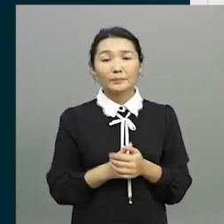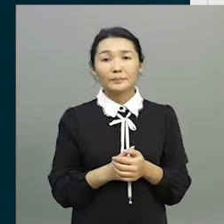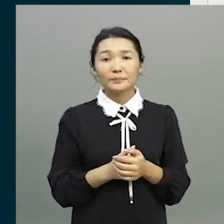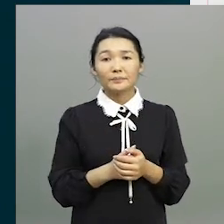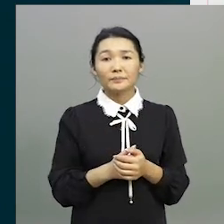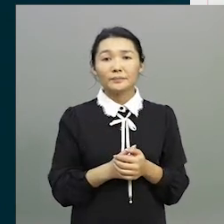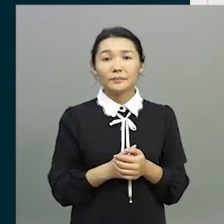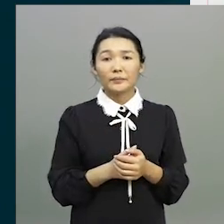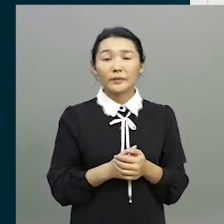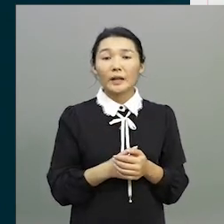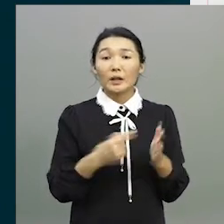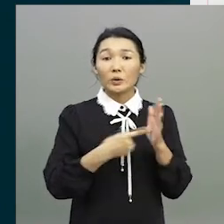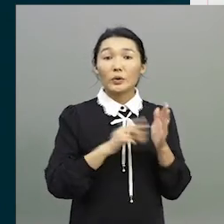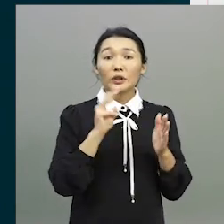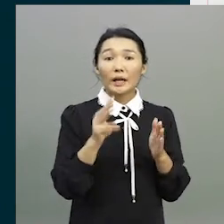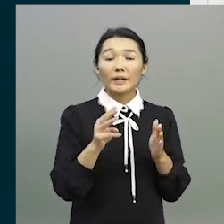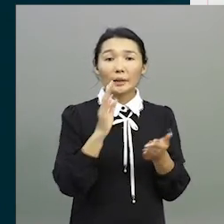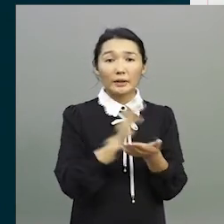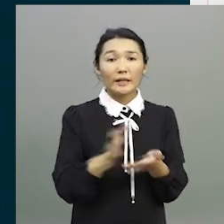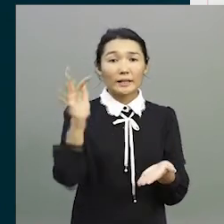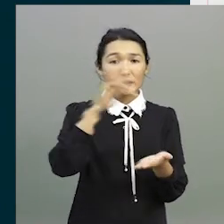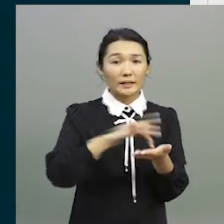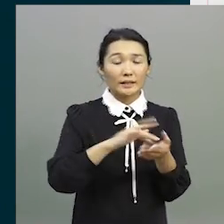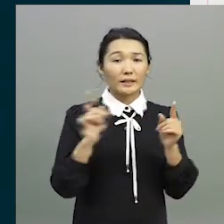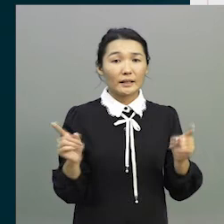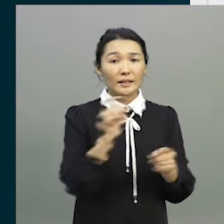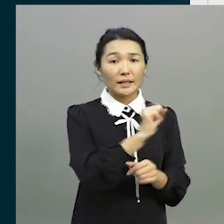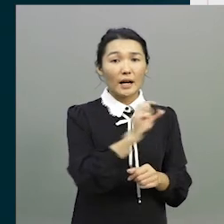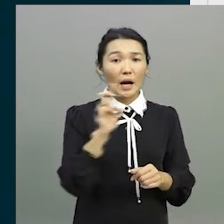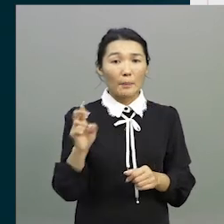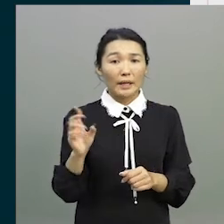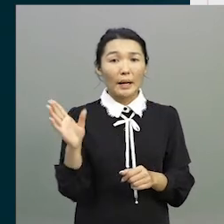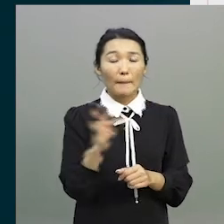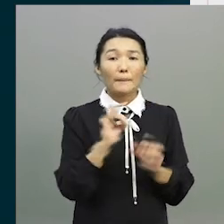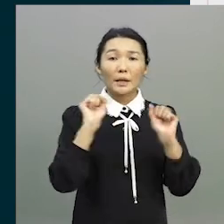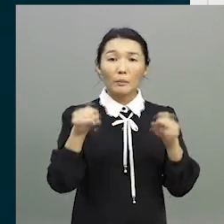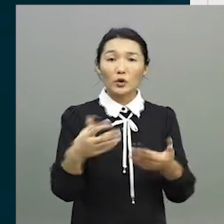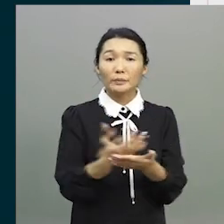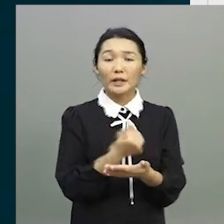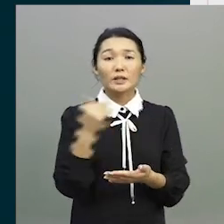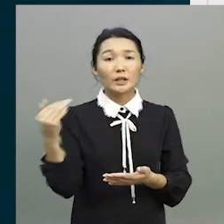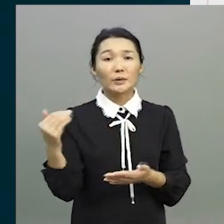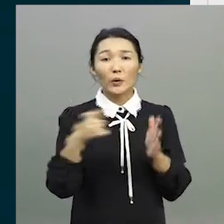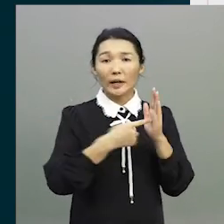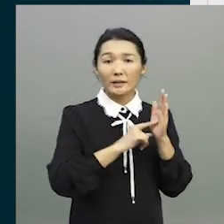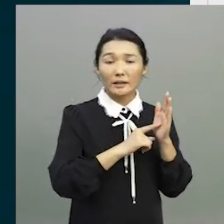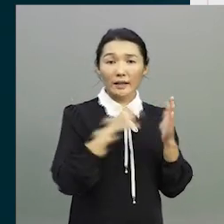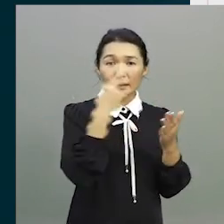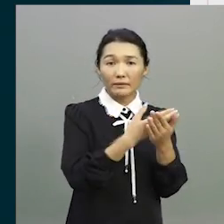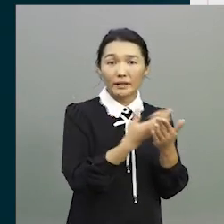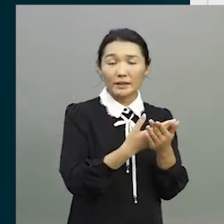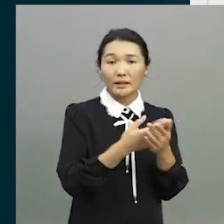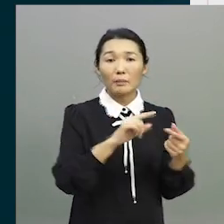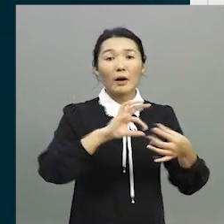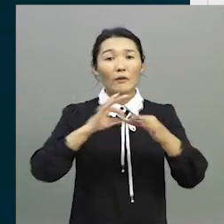так как . м является серединой отрезка абэ то мы можем найти ее координаты выразив их по формуле